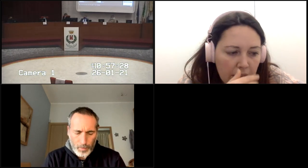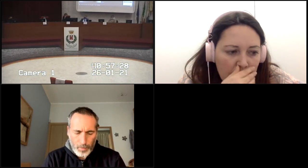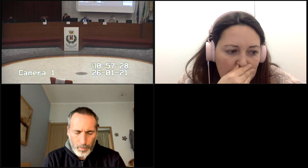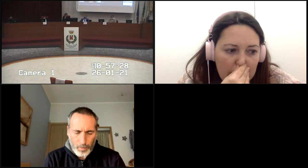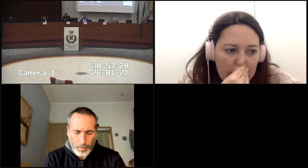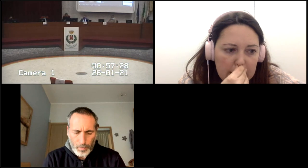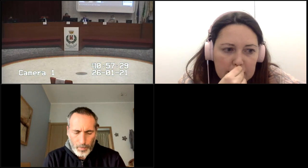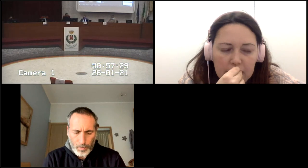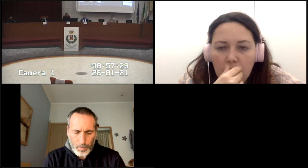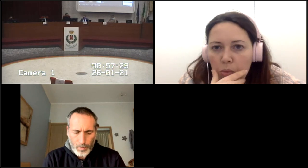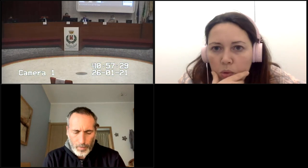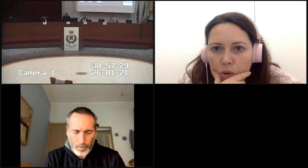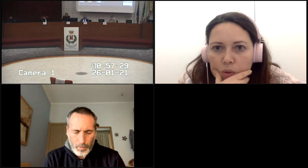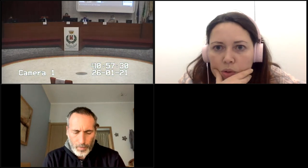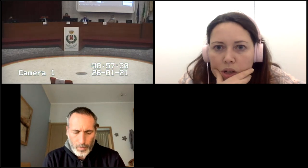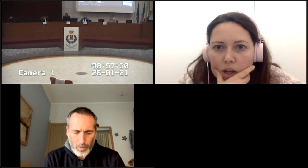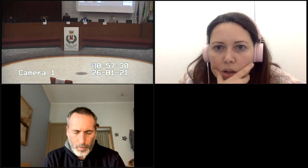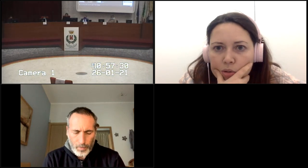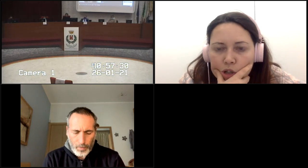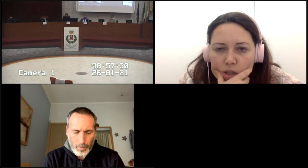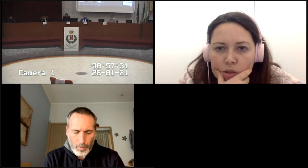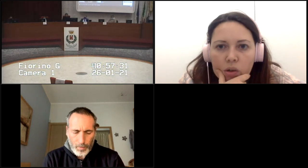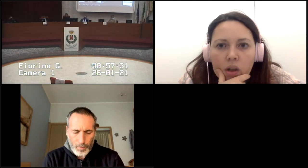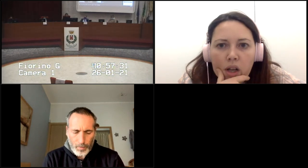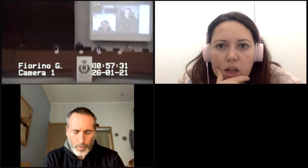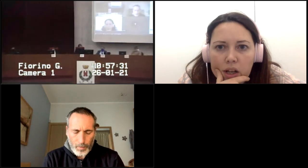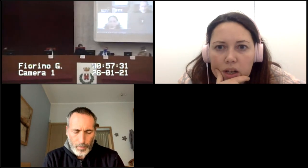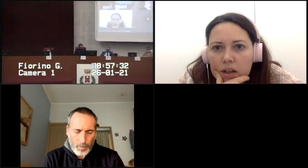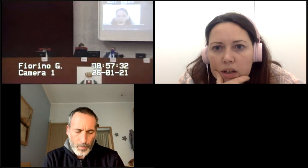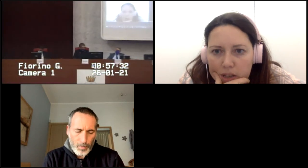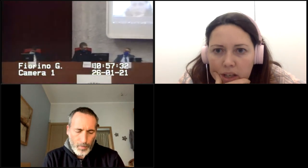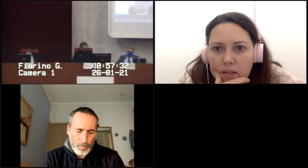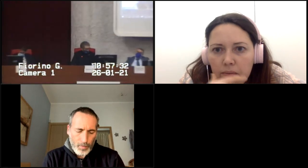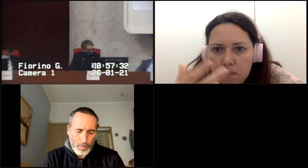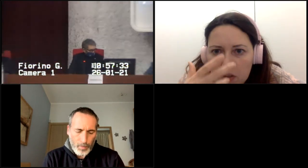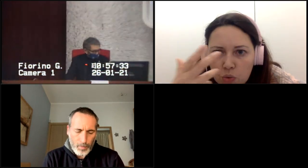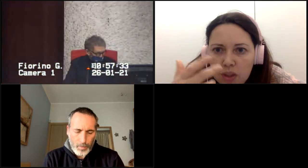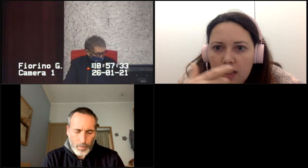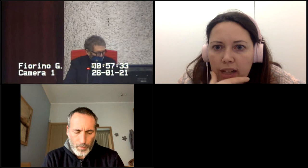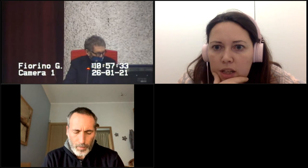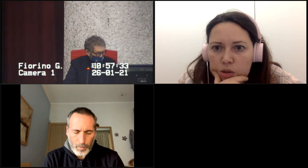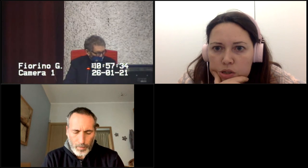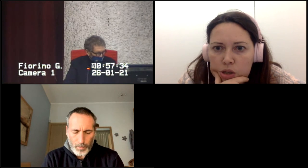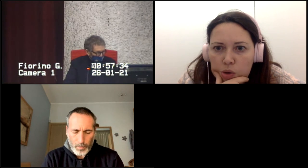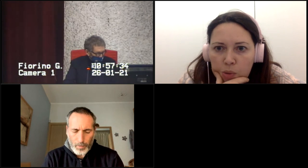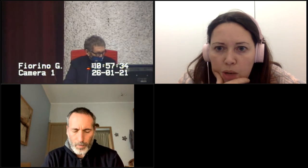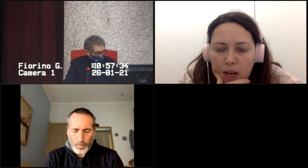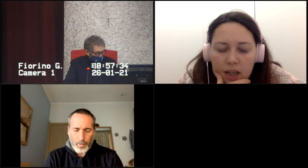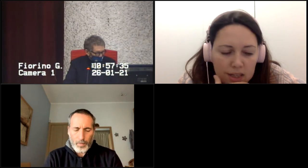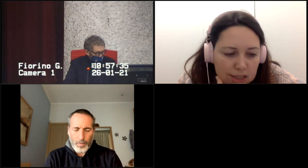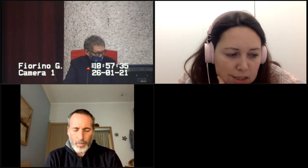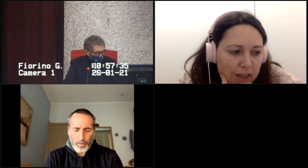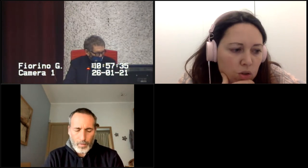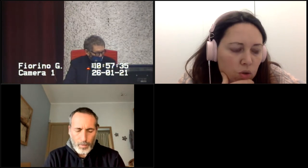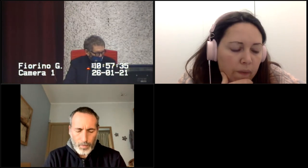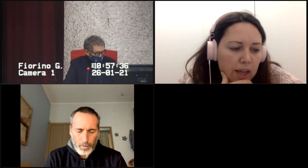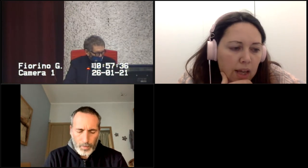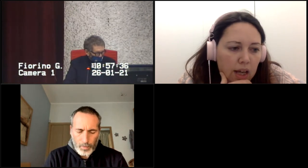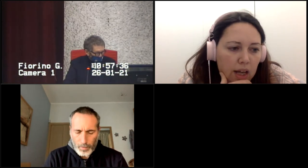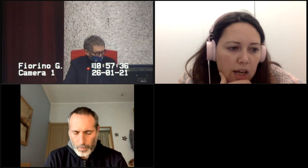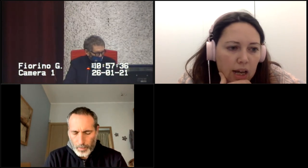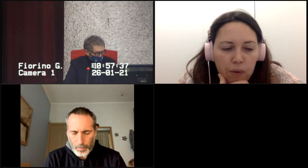questo sia comunque un gesto che di unità del Consiglio Comunale